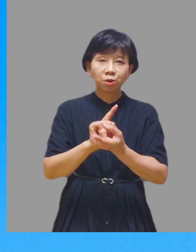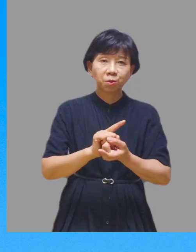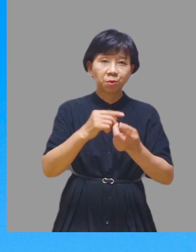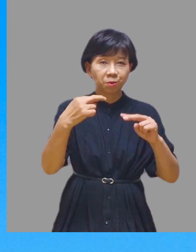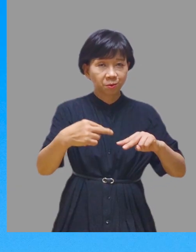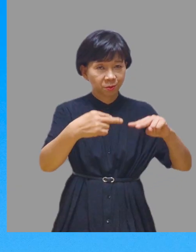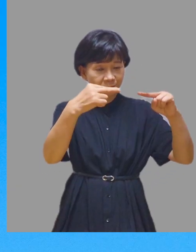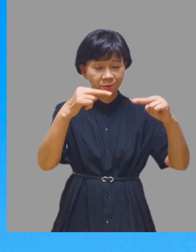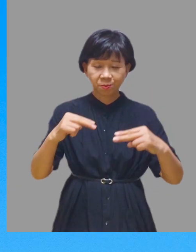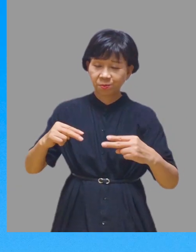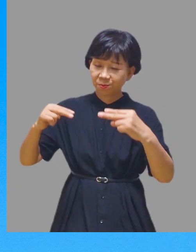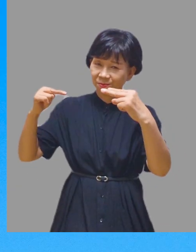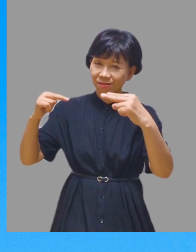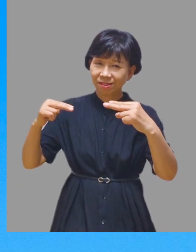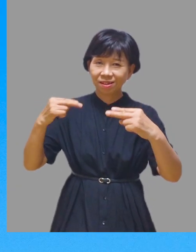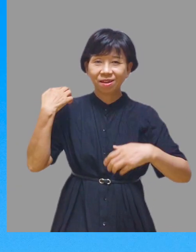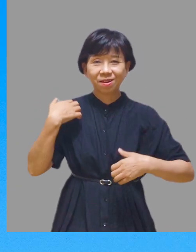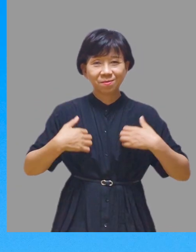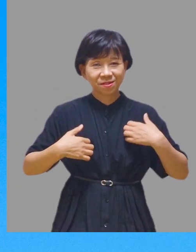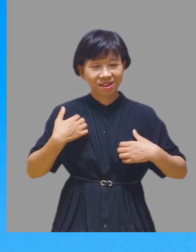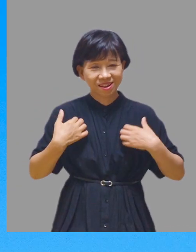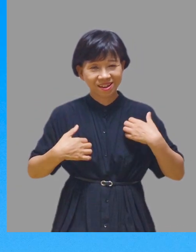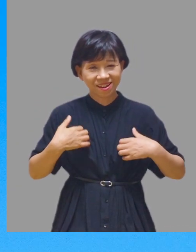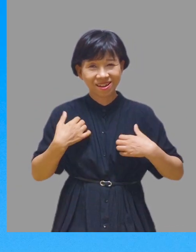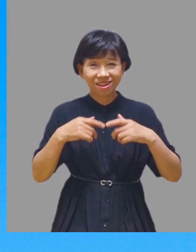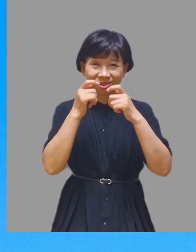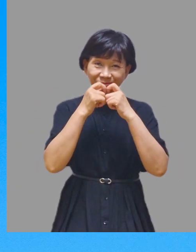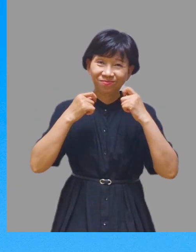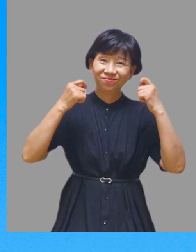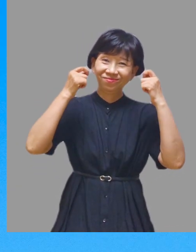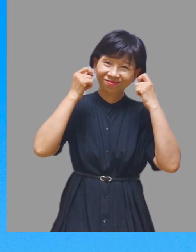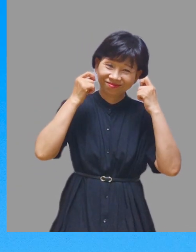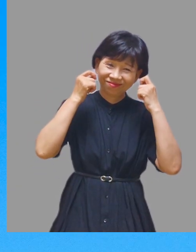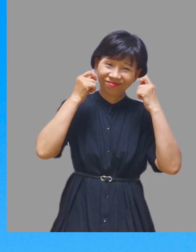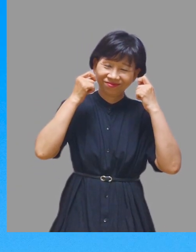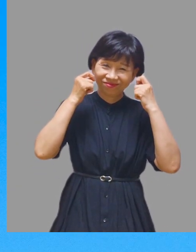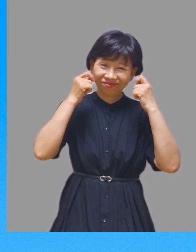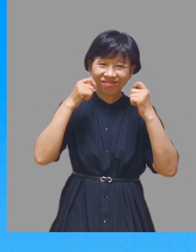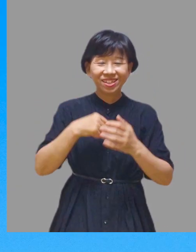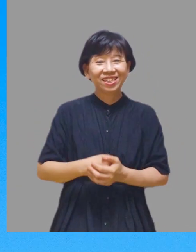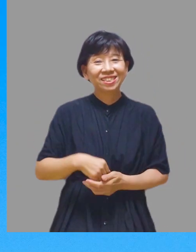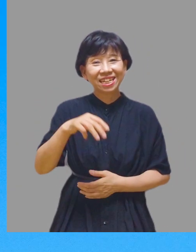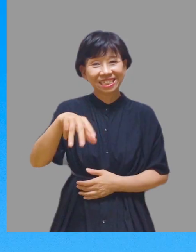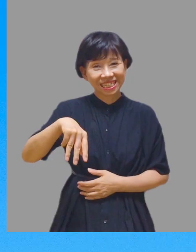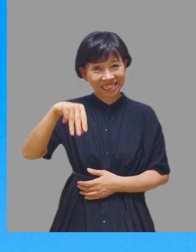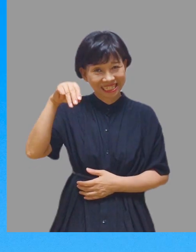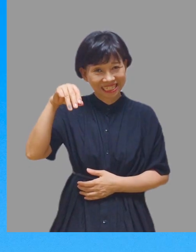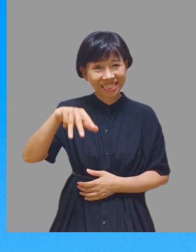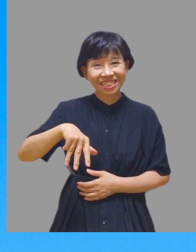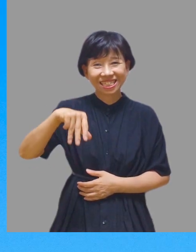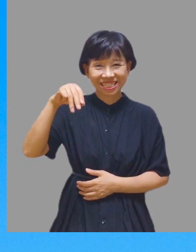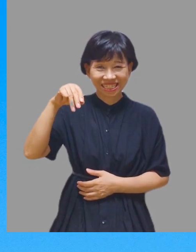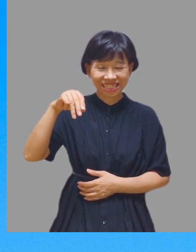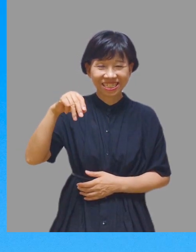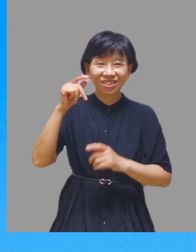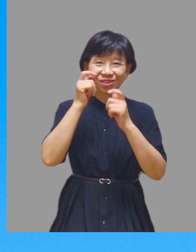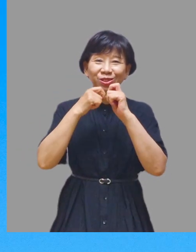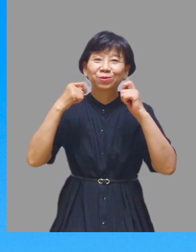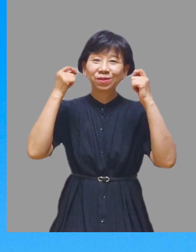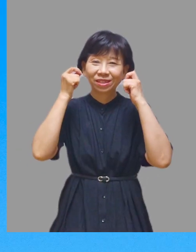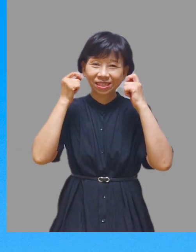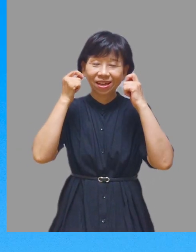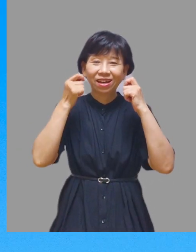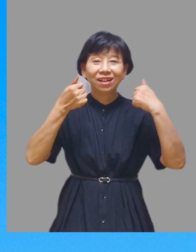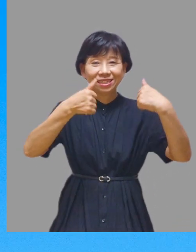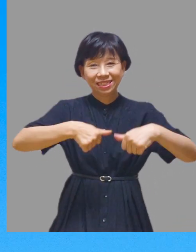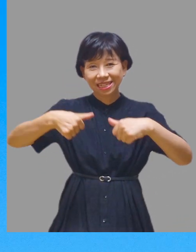한번 보시고 우리 반갑게 또 웃으시면서 창세기 네 웃으시면서 같이